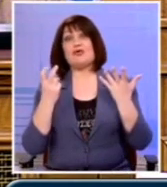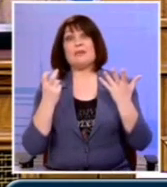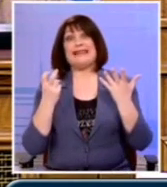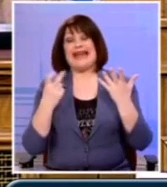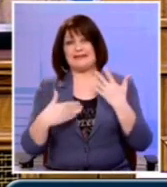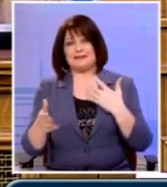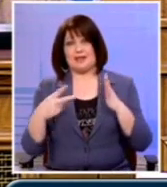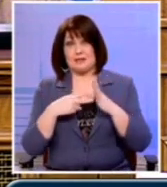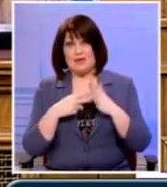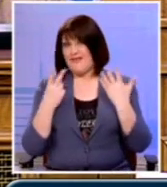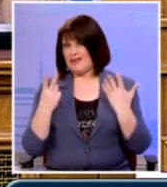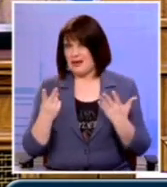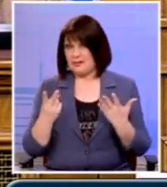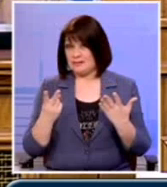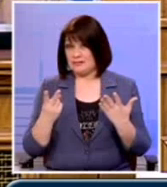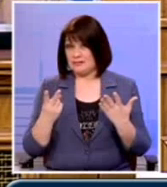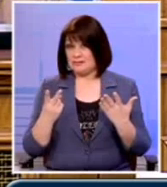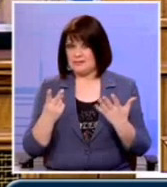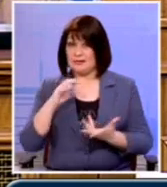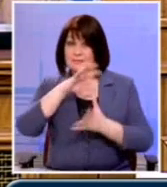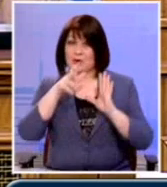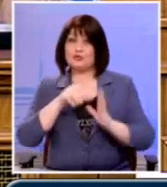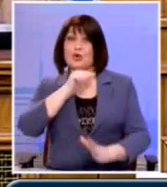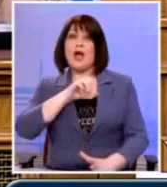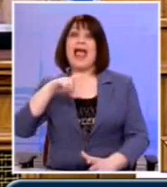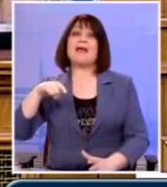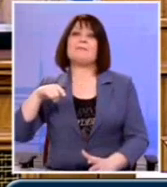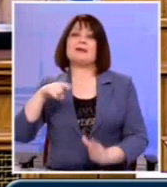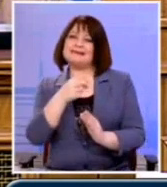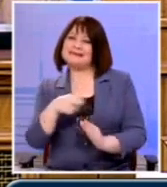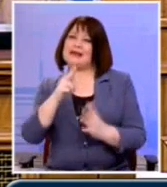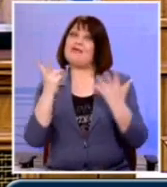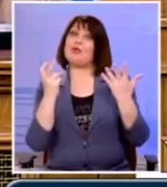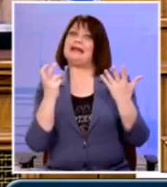Το 2007 το παγκόσμιο ΑΕΠ πήγε από τα 50 στα 70.